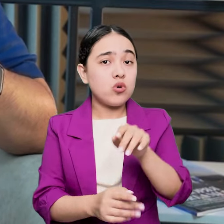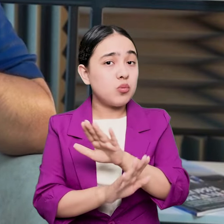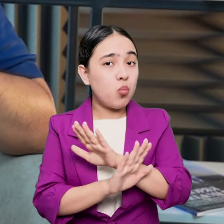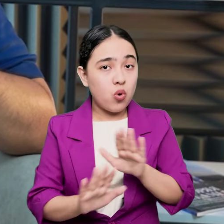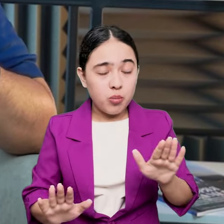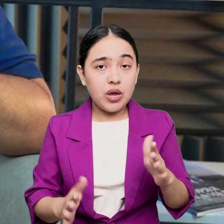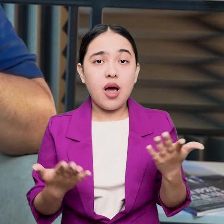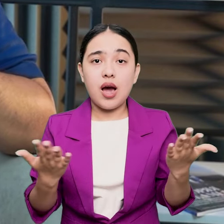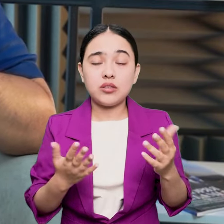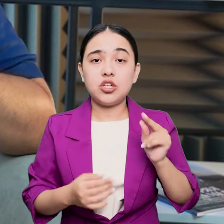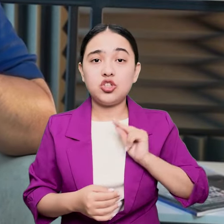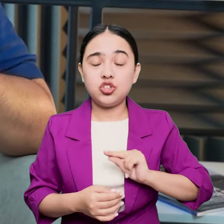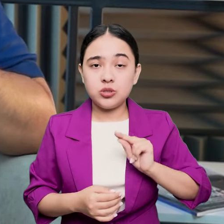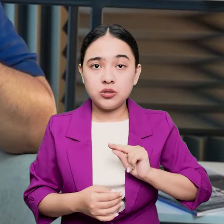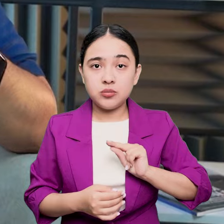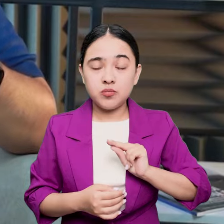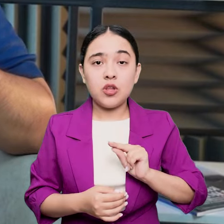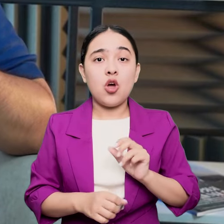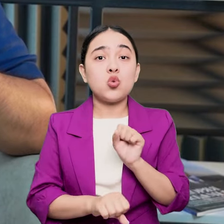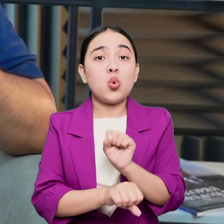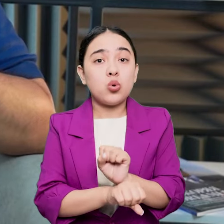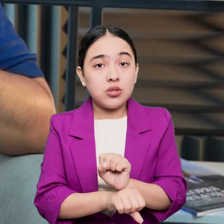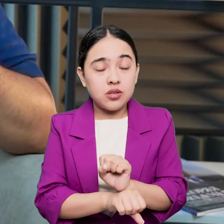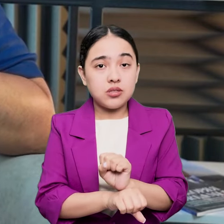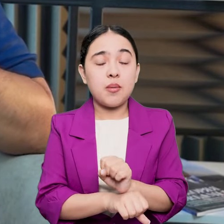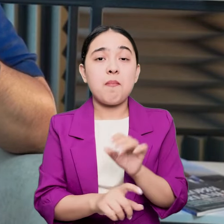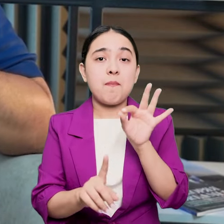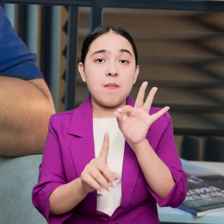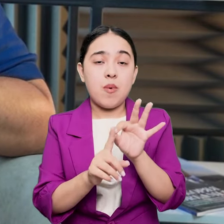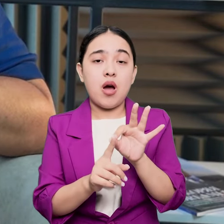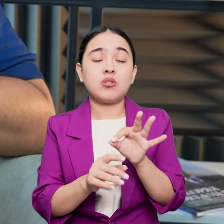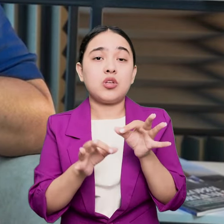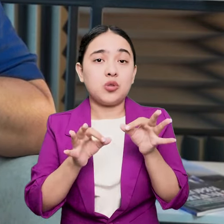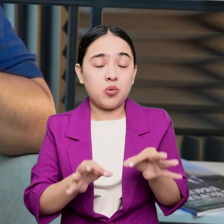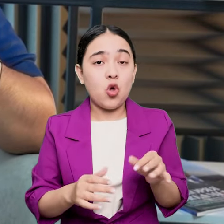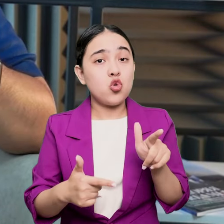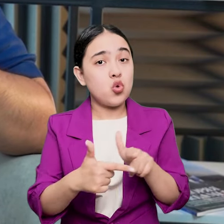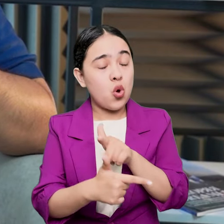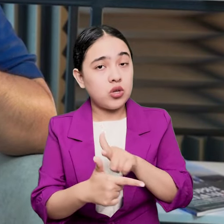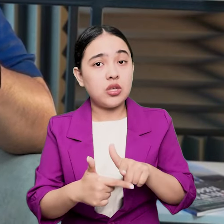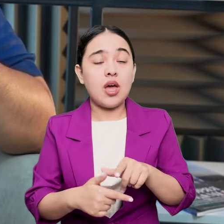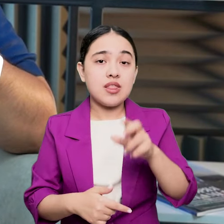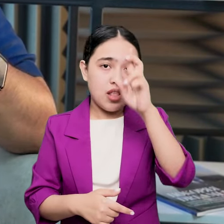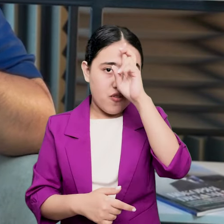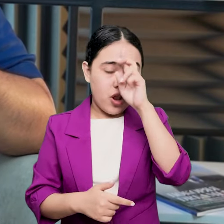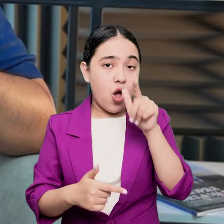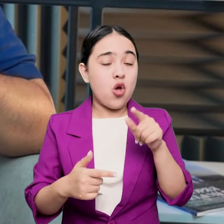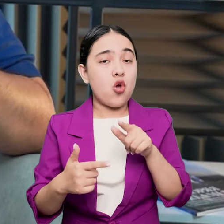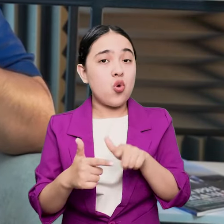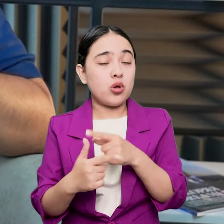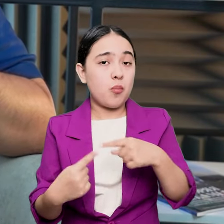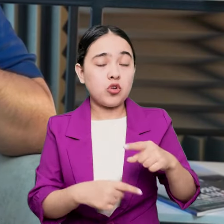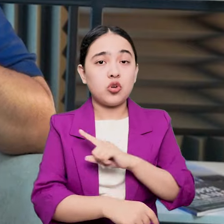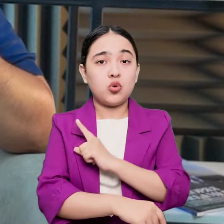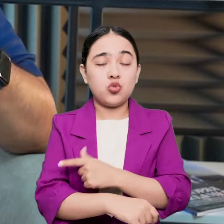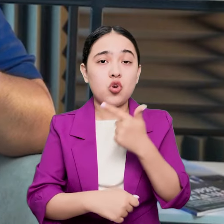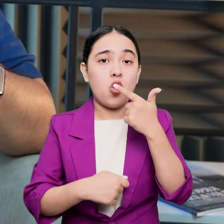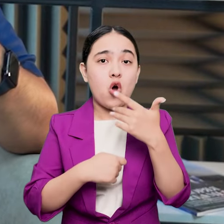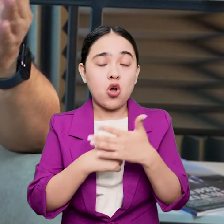bo'lmagan qandaydir ish kelganida to'xtashi, maqsadga muvofiq bo'lishi yoki davlat yoki boshqa kuch